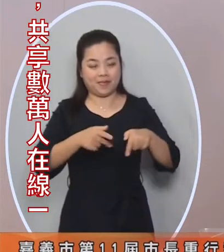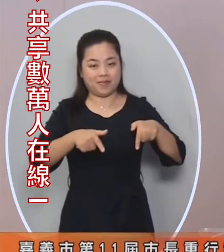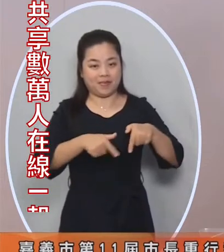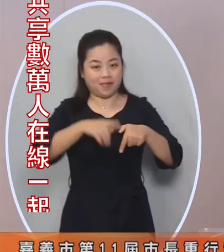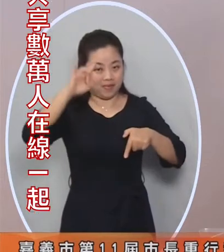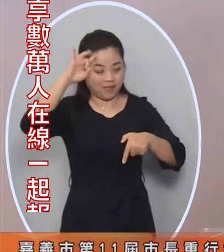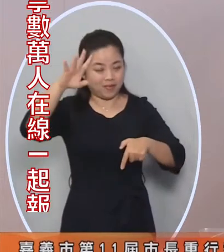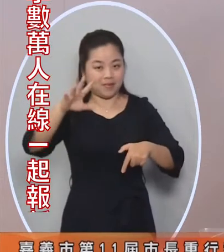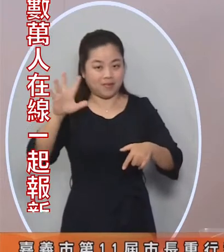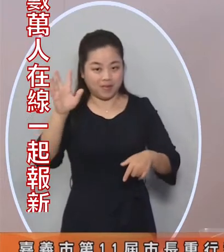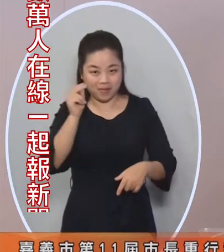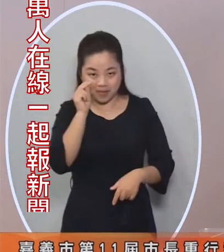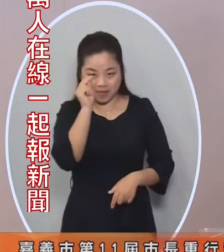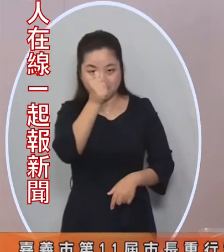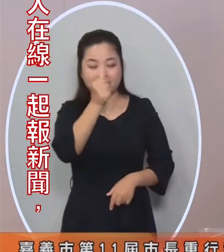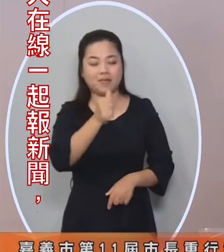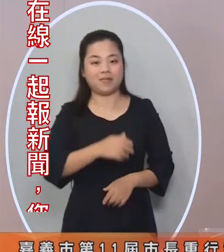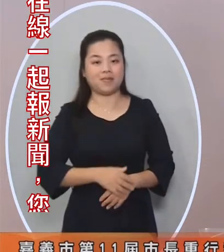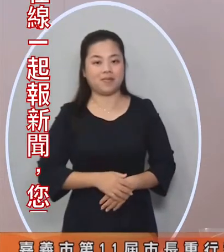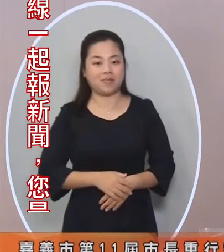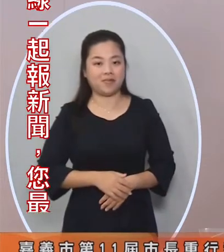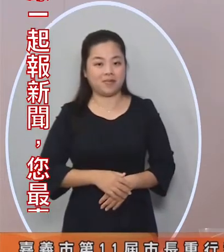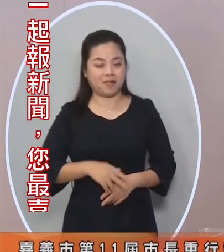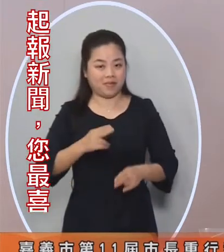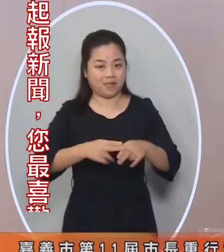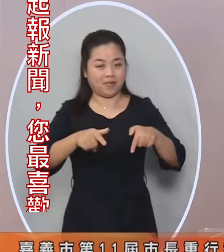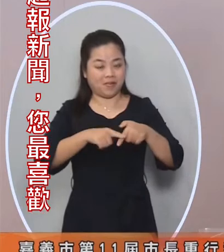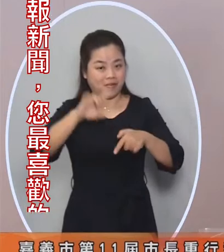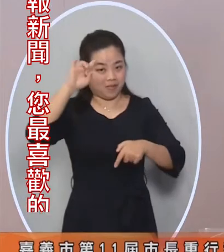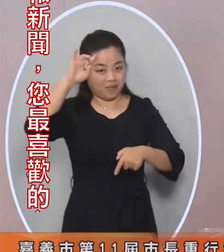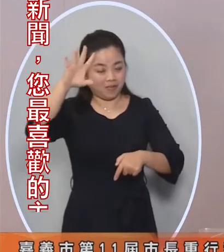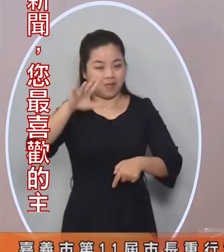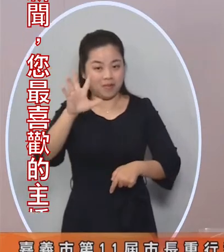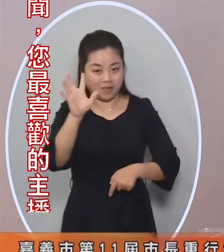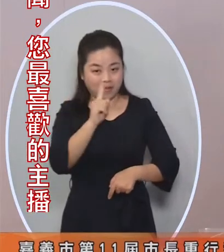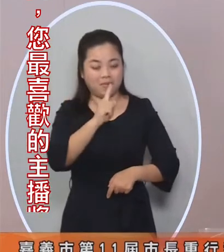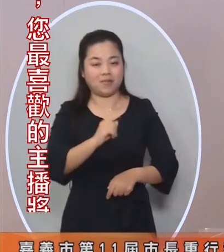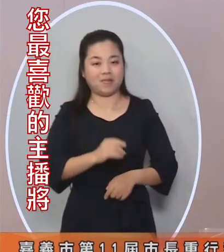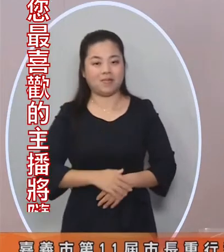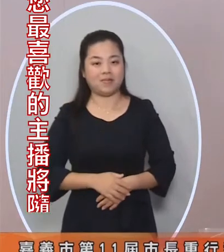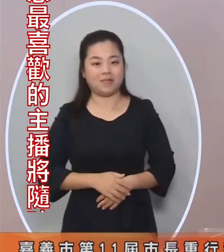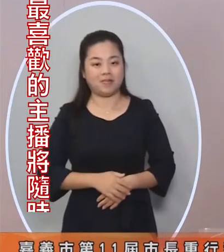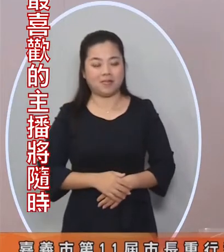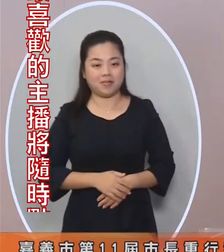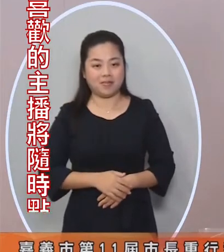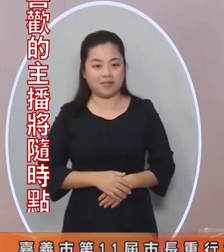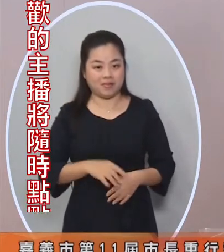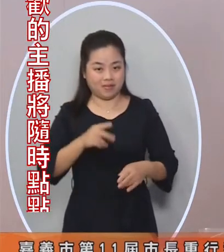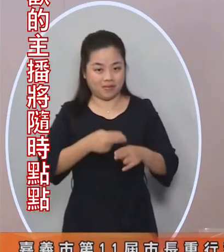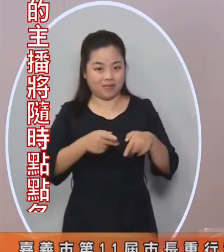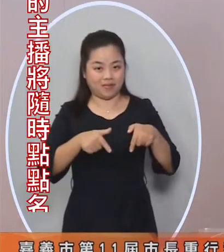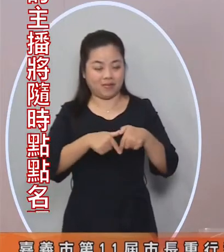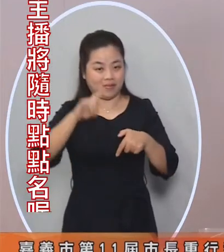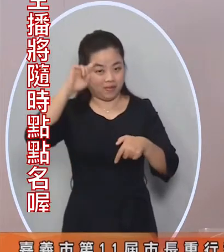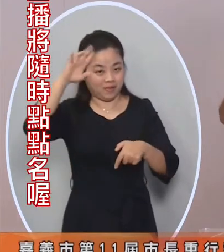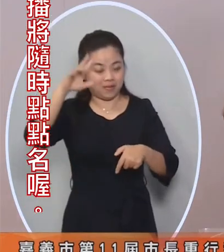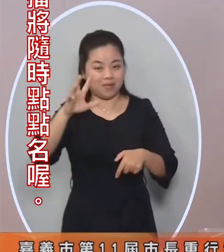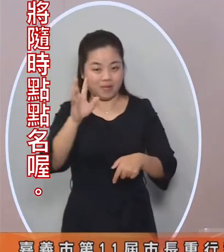创造奇迹，信心创造奇迹，信心创造奇